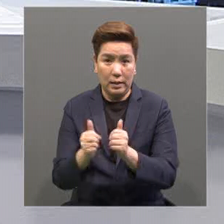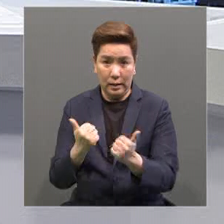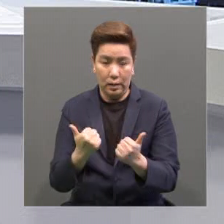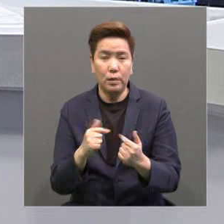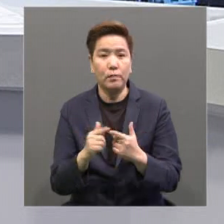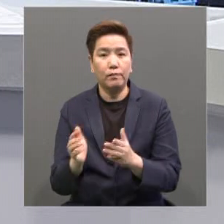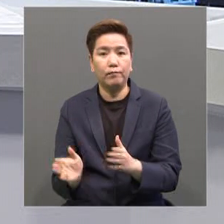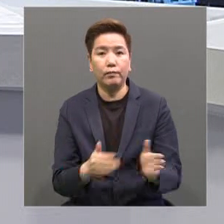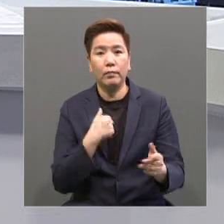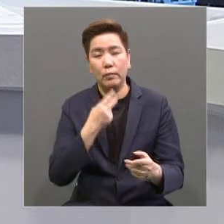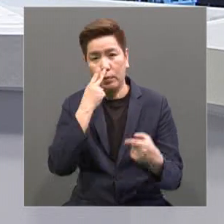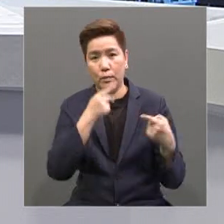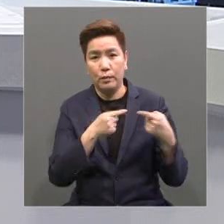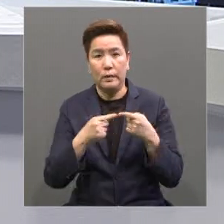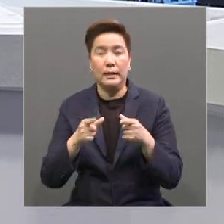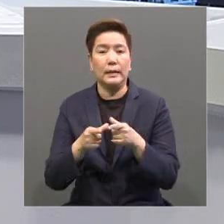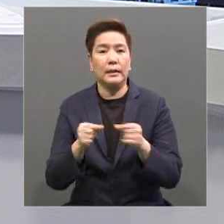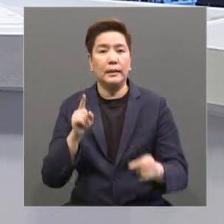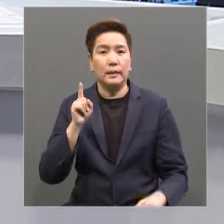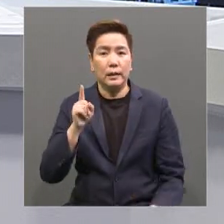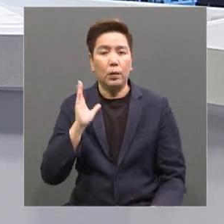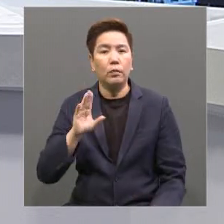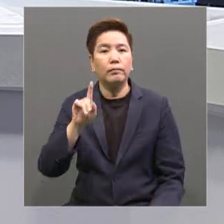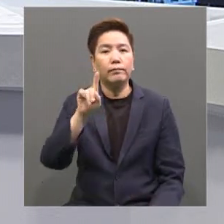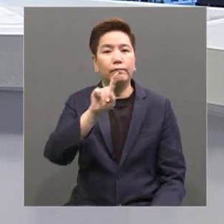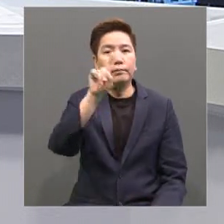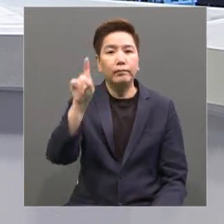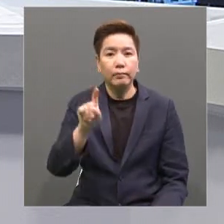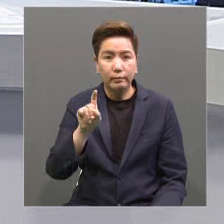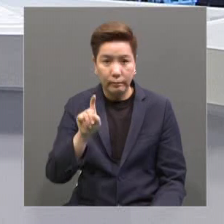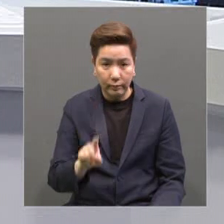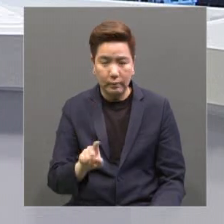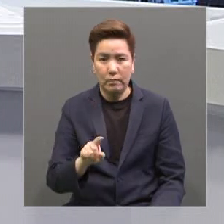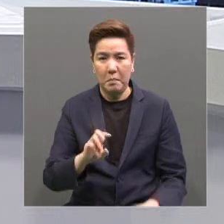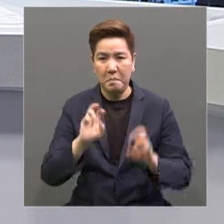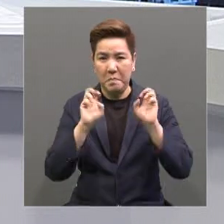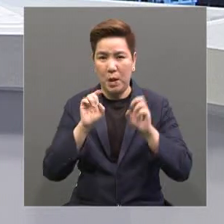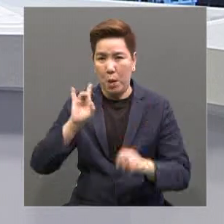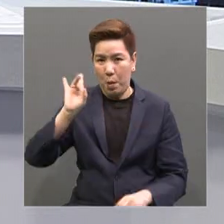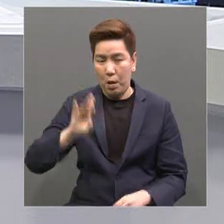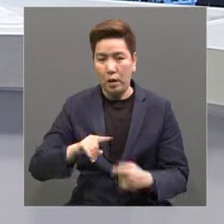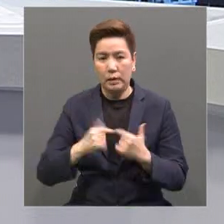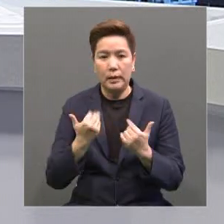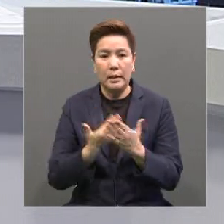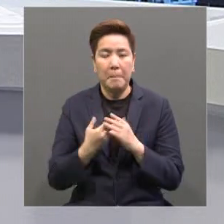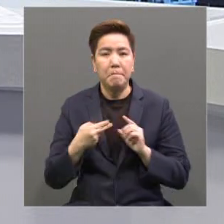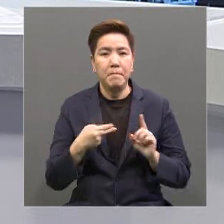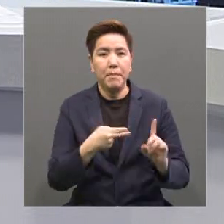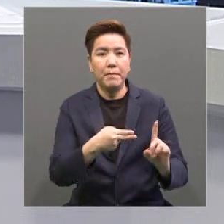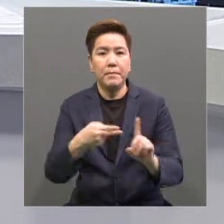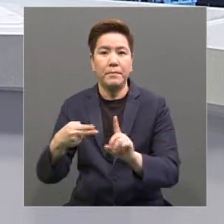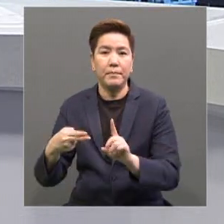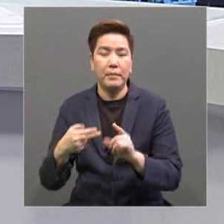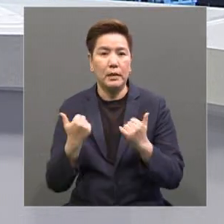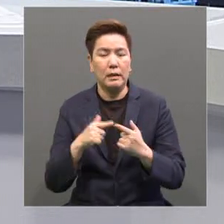นะคะอ่ะทีนี้ถัดไปค่ะมาดูอีกหนึ่งเรื่องที่หลายคนก็ตั้งคำถามและเป็นประเด็นร้อนแรงในสังคมเรื่องของเงิน 10,000บาทดิจิตอล